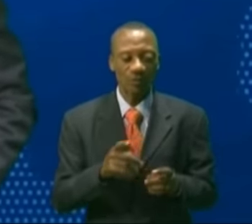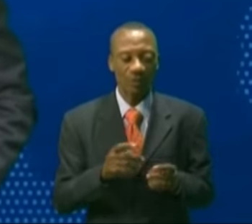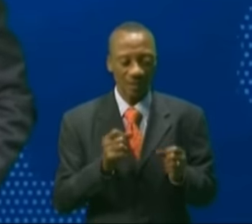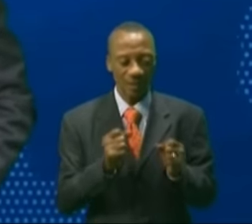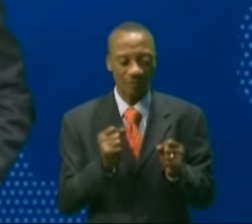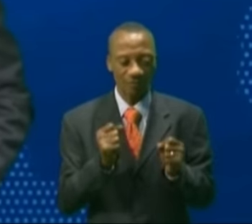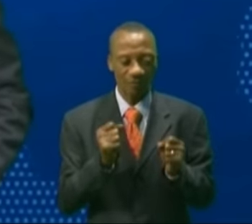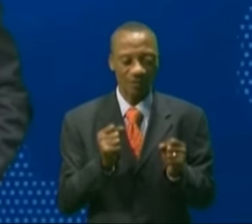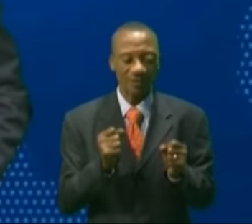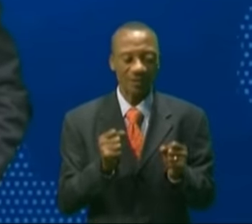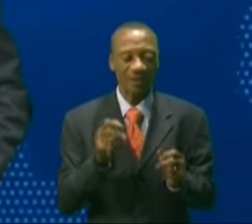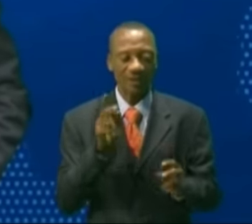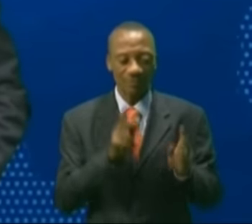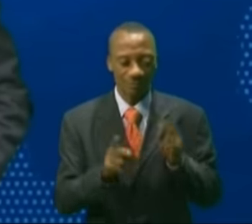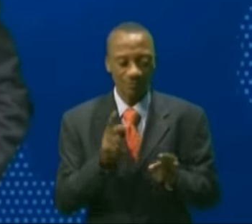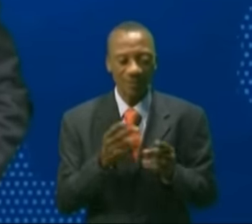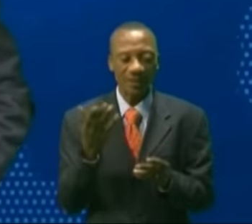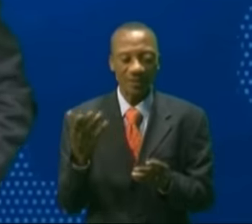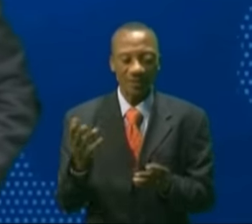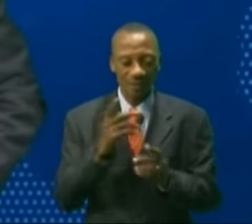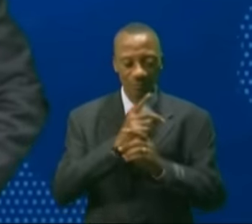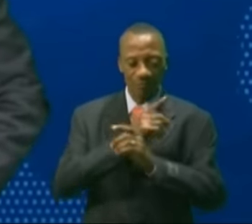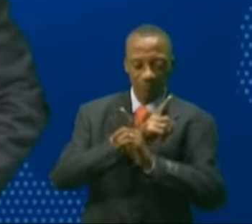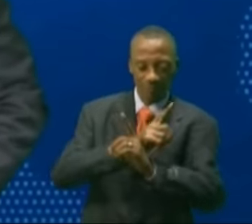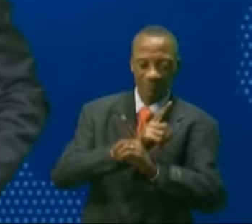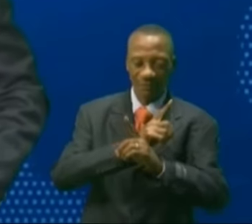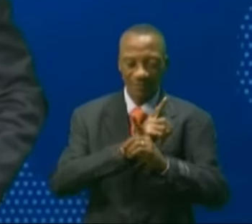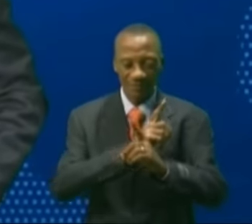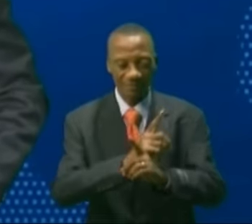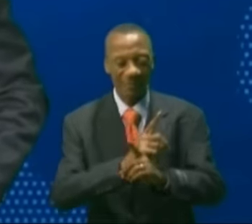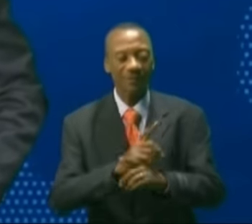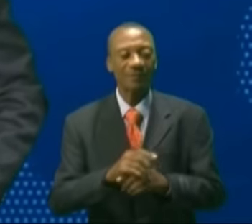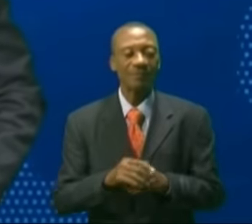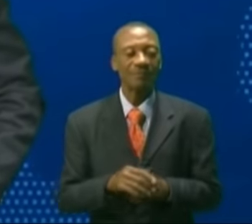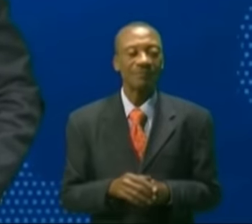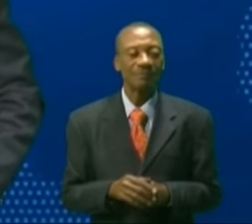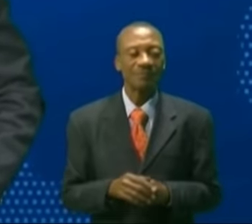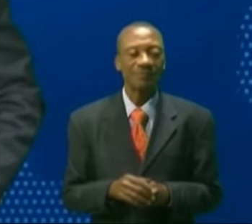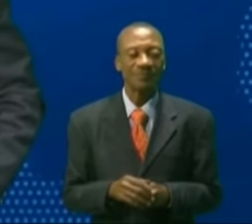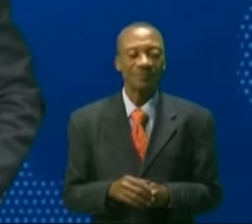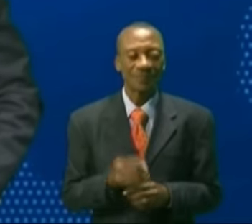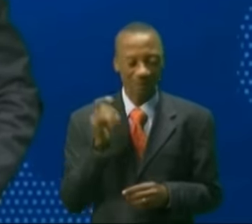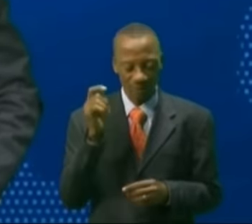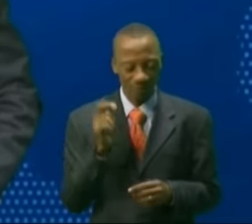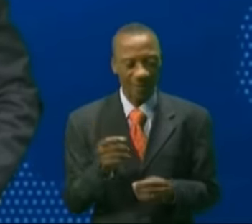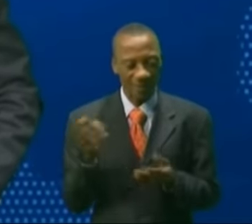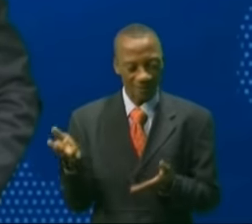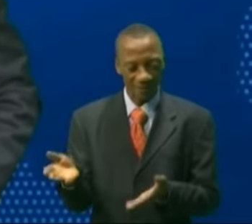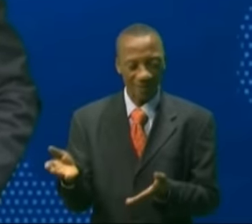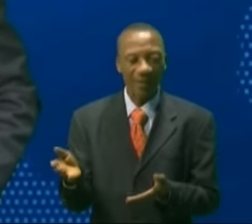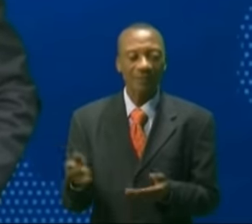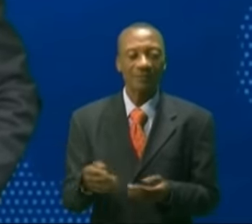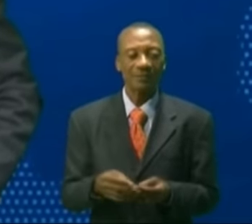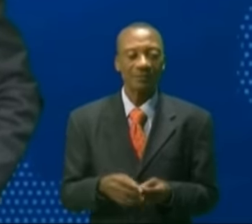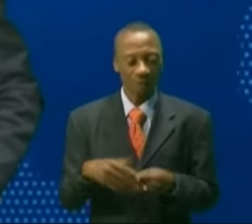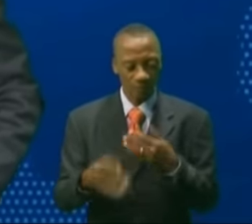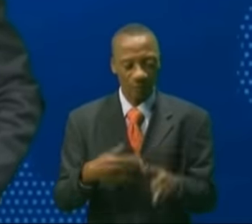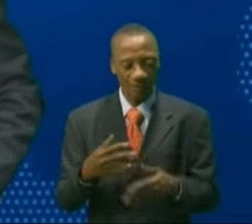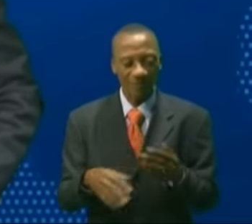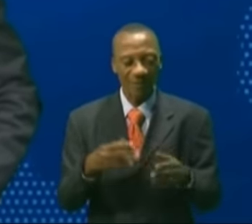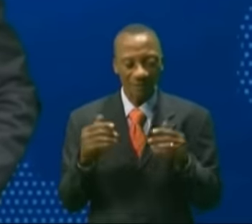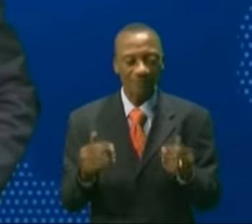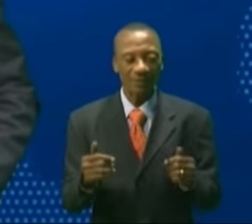devoir et des loyautés de ses officiers militaires, dont le courage exceptionnel prouvé lors de ces événements est